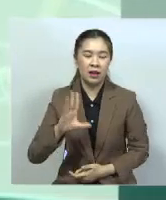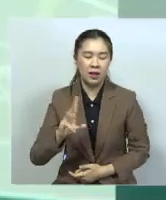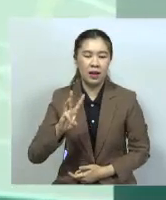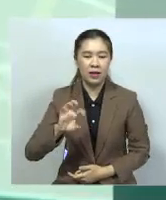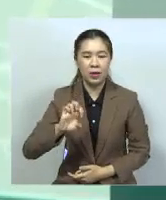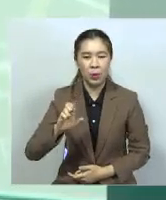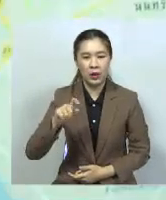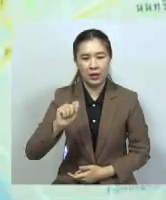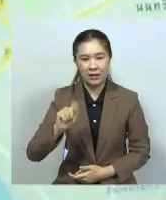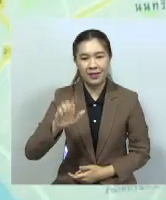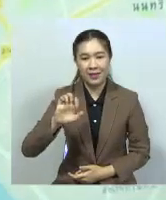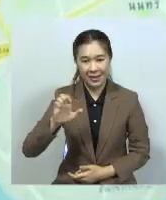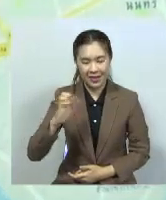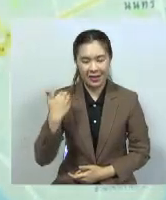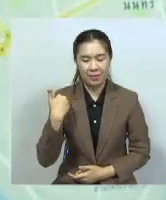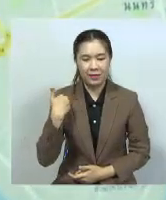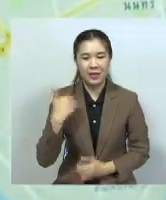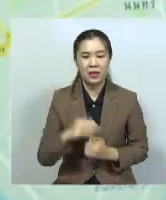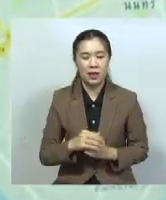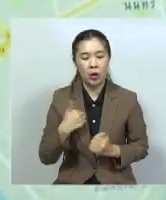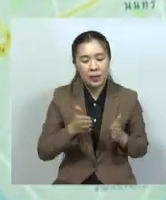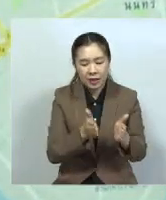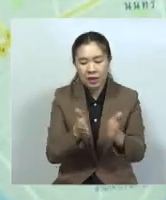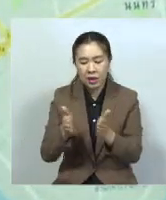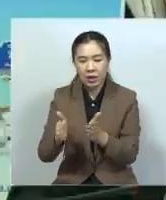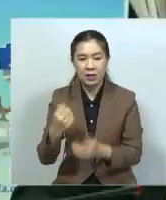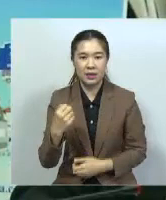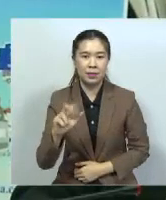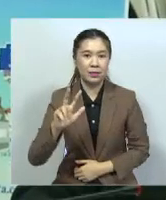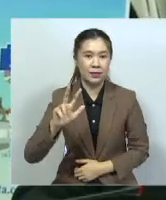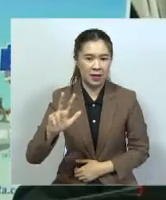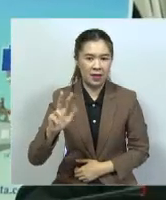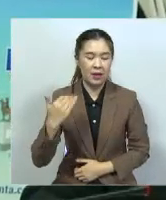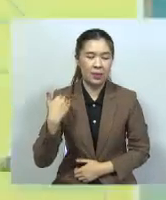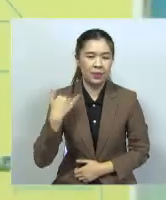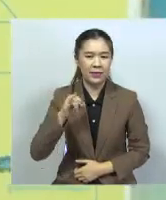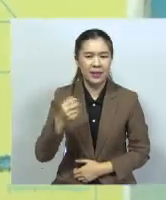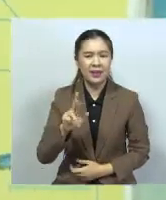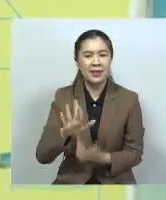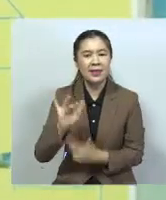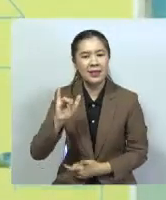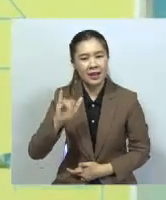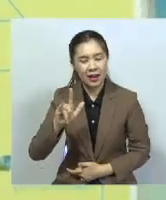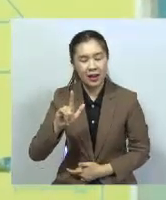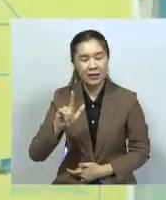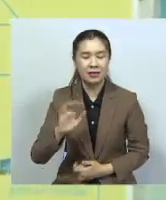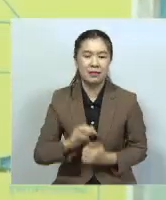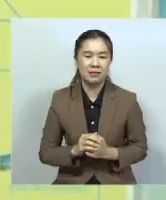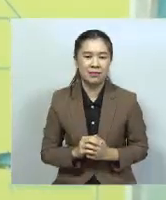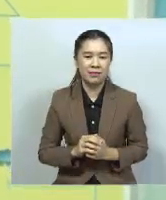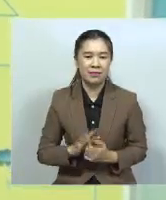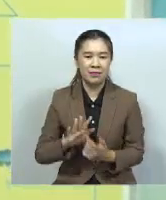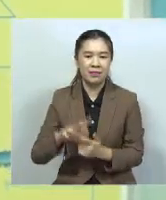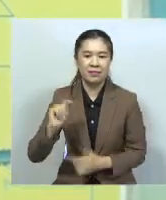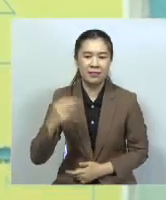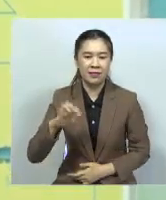นหลานหลวงส่วนฝั่งธนบุรี13เส้นทางนะคะไม่ว่าจะเป็นถนนจรัญสนิทวงศ์ถนนราชพฤกษ์ถนนเทิ